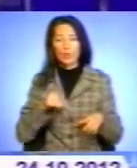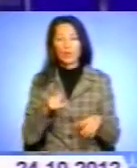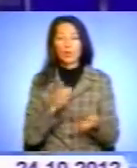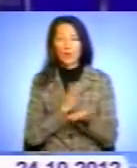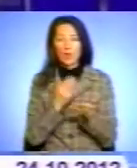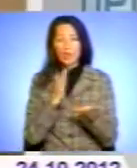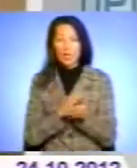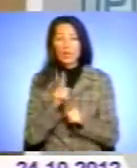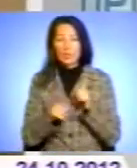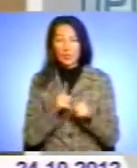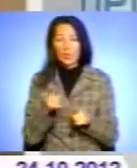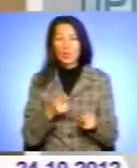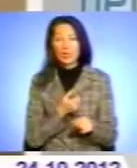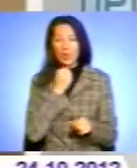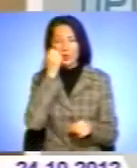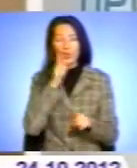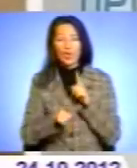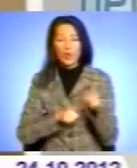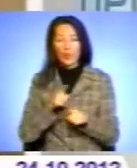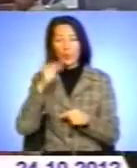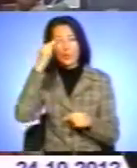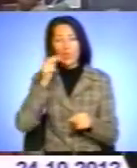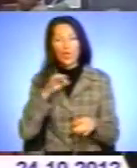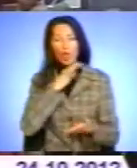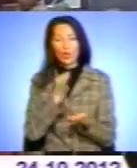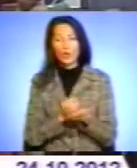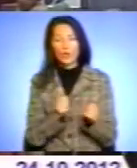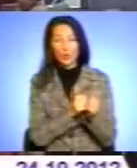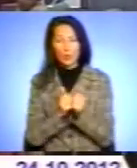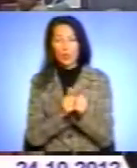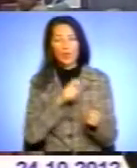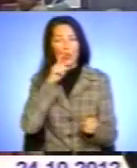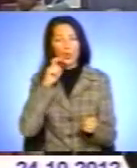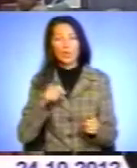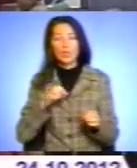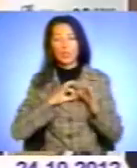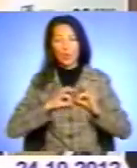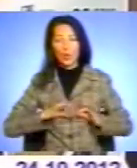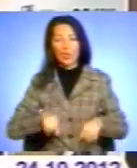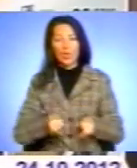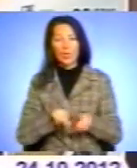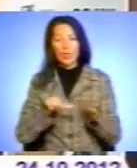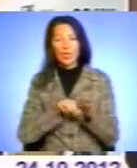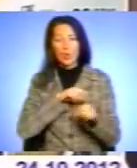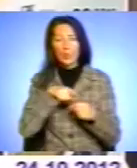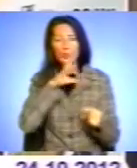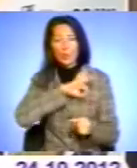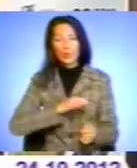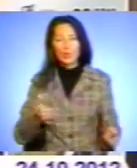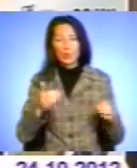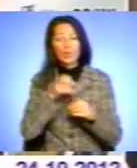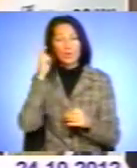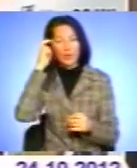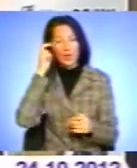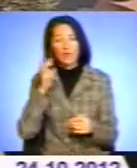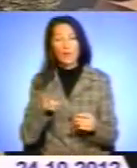реформам. Вивчати досвід сусідів українські урядовці та представники бізнесу зібрались у Києві в рамках міжнародного форуму «Україна.